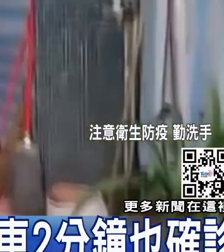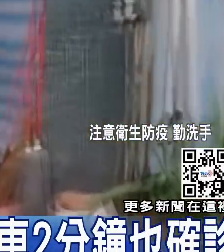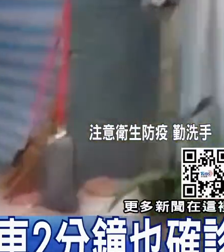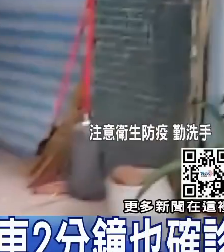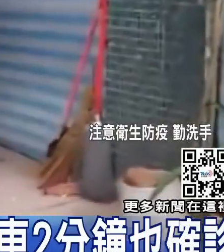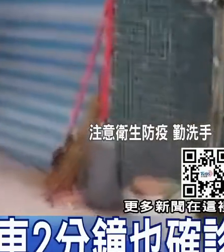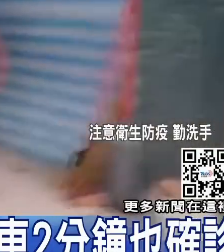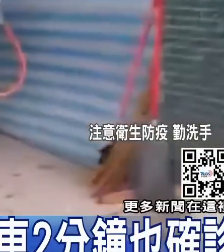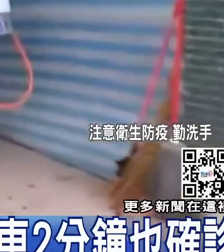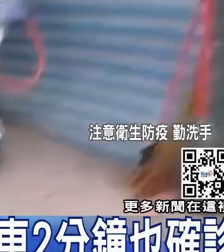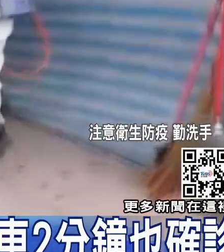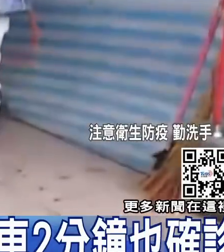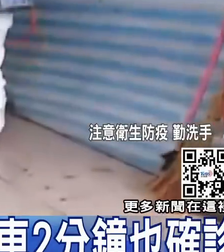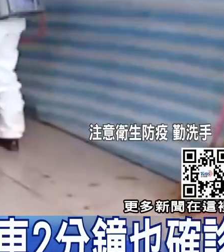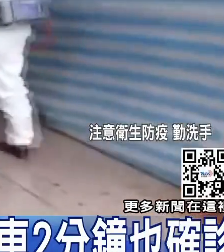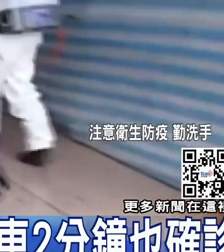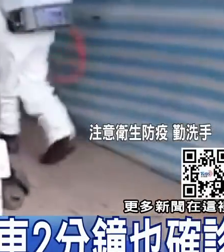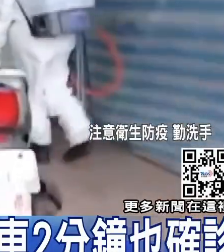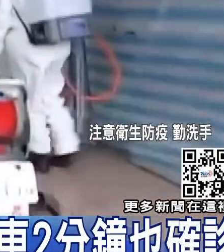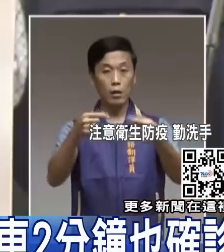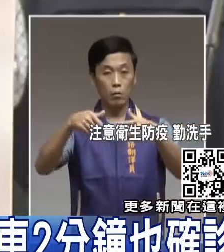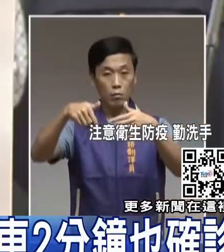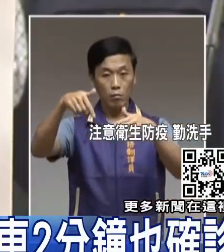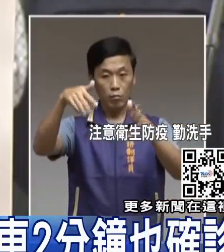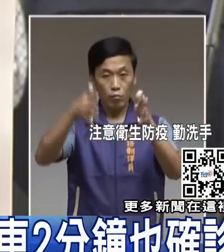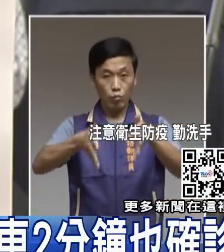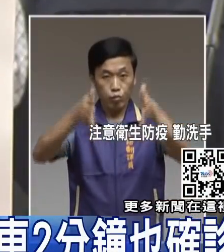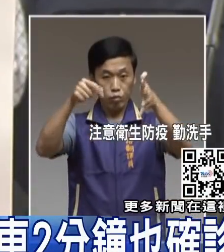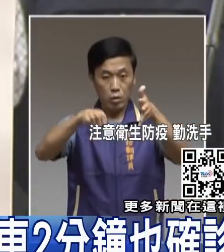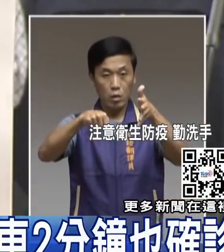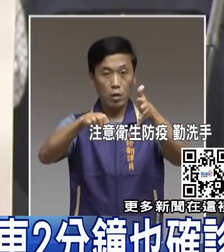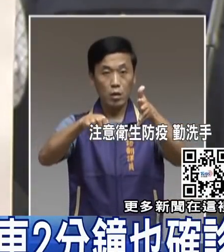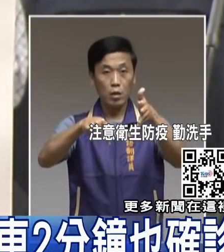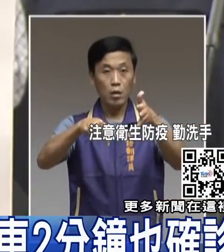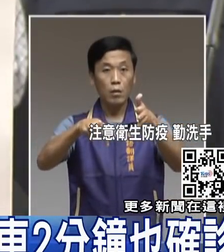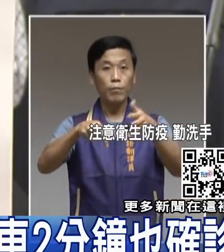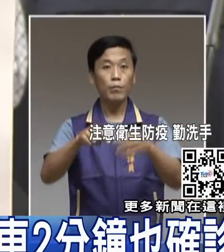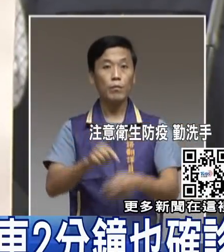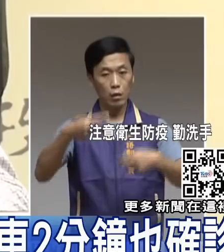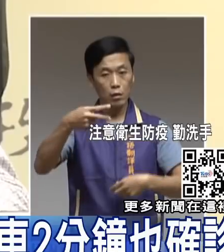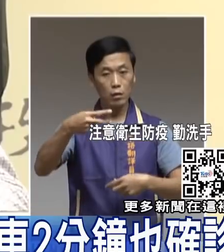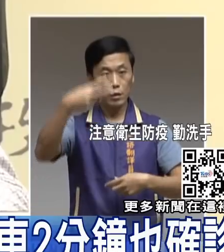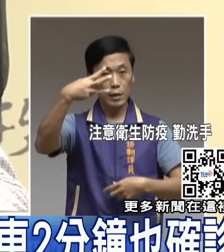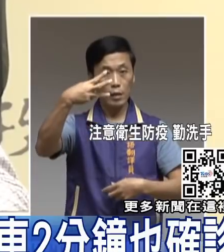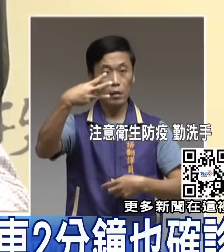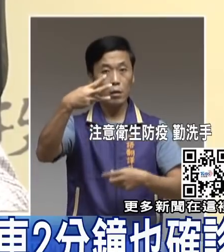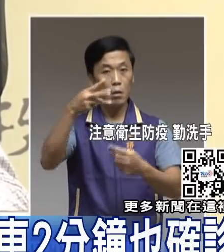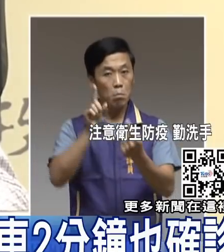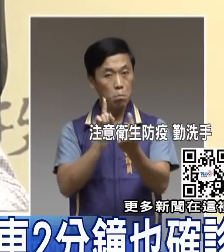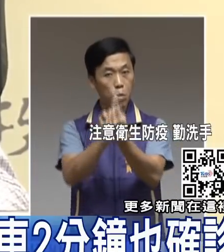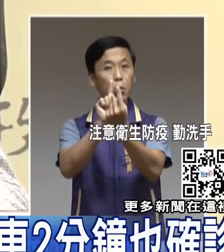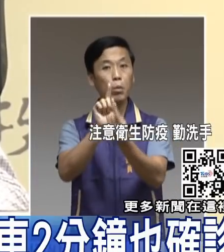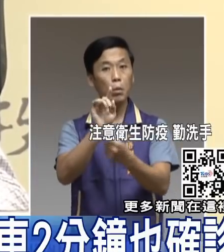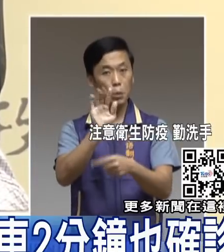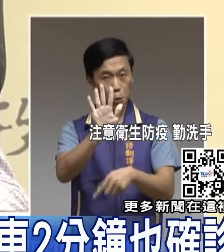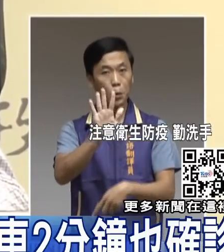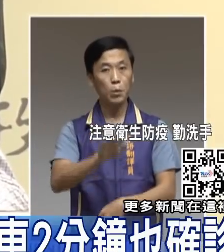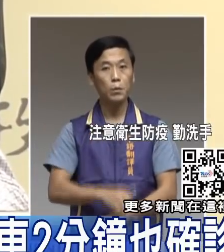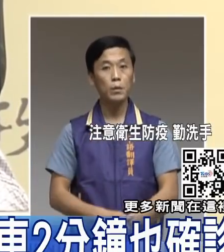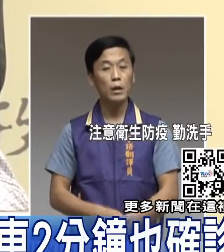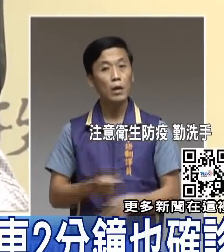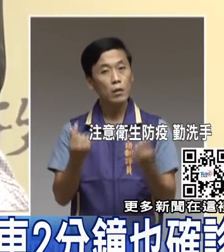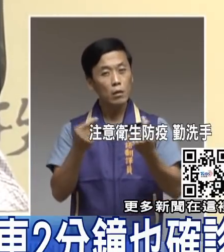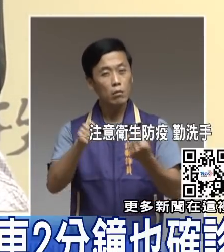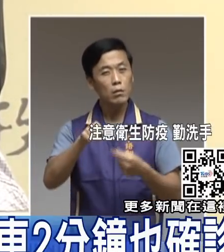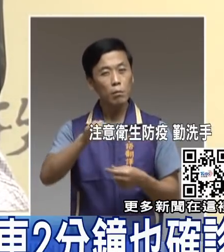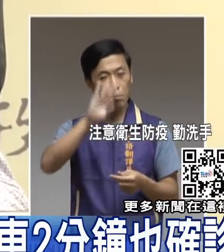几分钟，就遭到传染。 在停机车的这个部分呢，曾经有过停留，这两三分钟当中，那在密